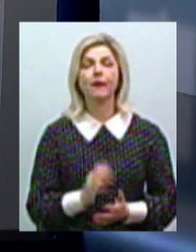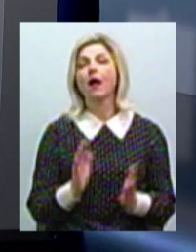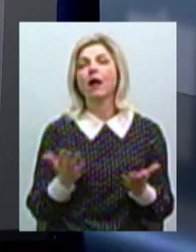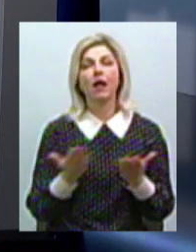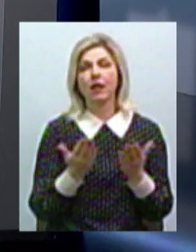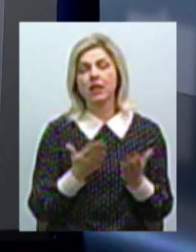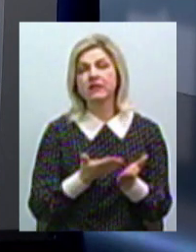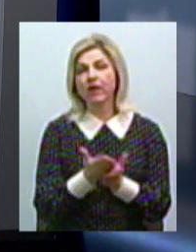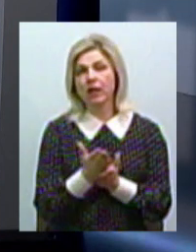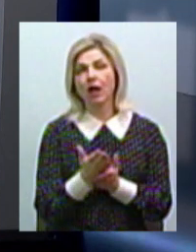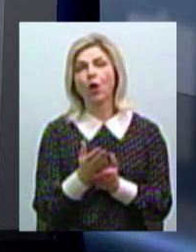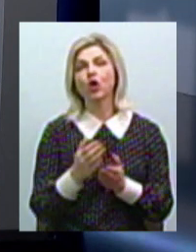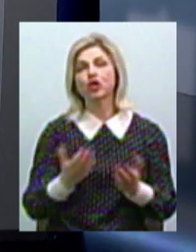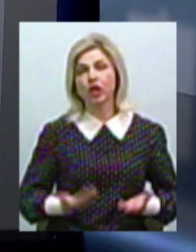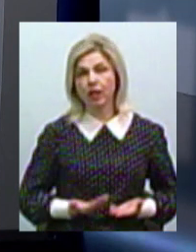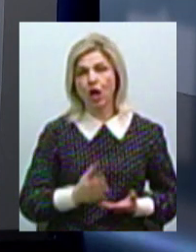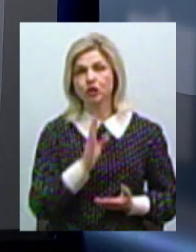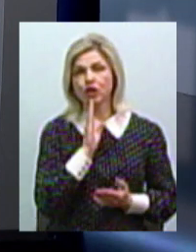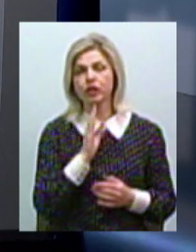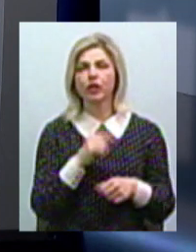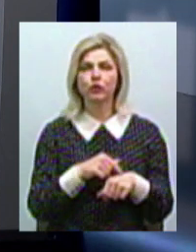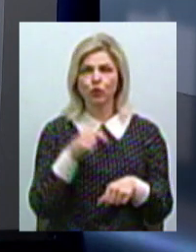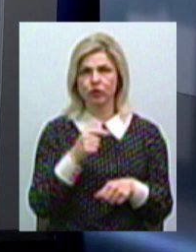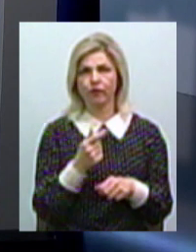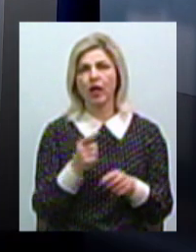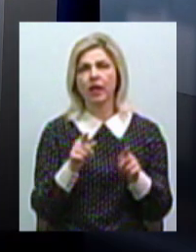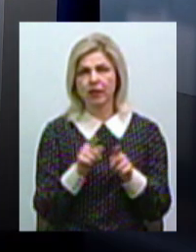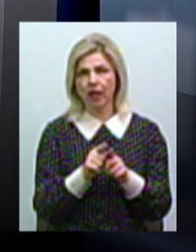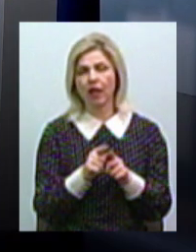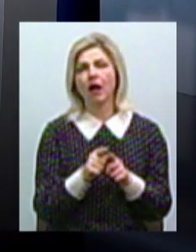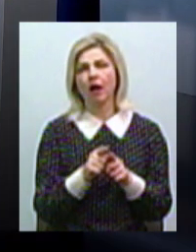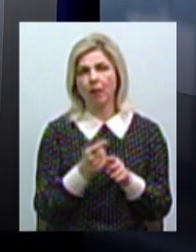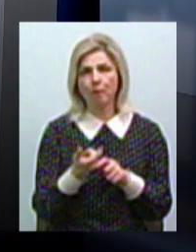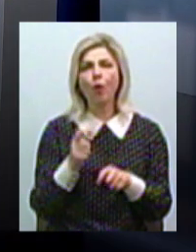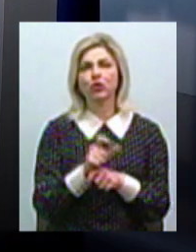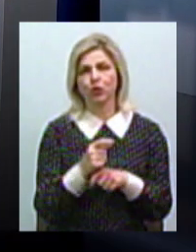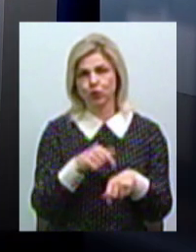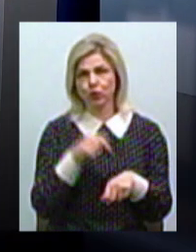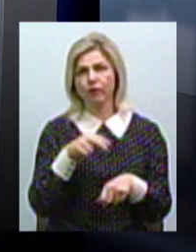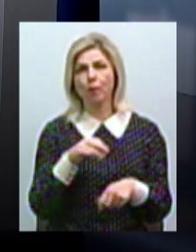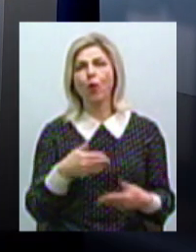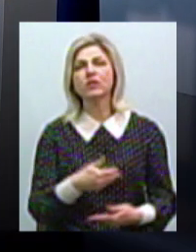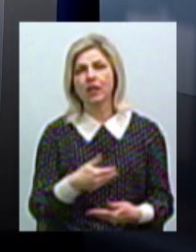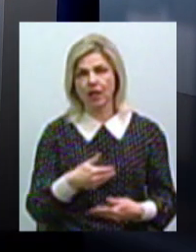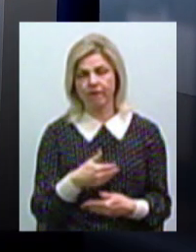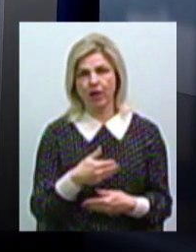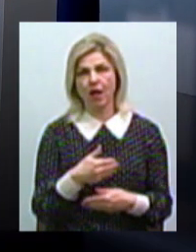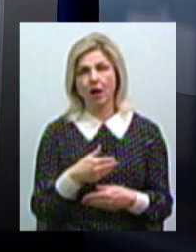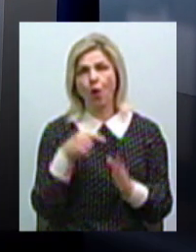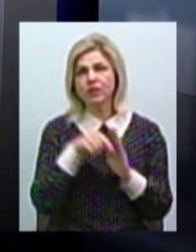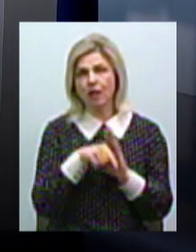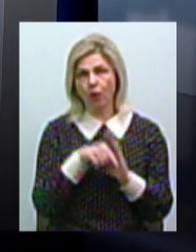сферах суспільного життя жінки найчастіше зазнають утисків за статевою ознакою? Олександре, вам?